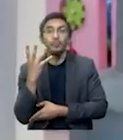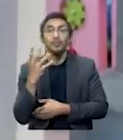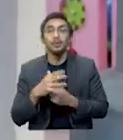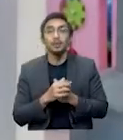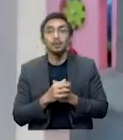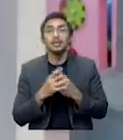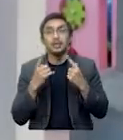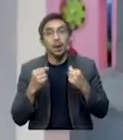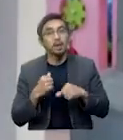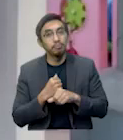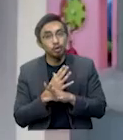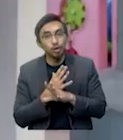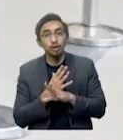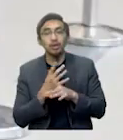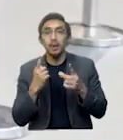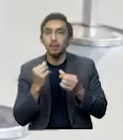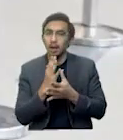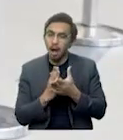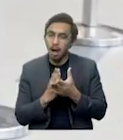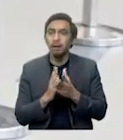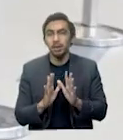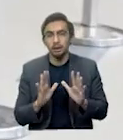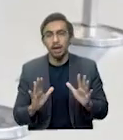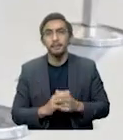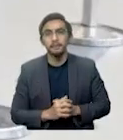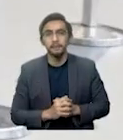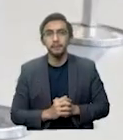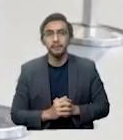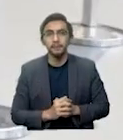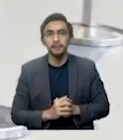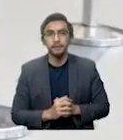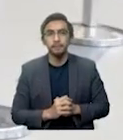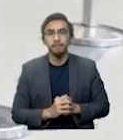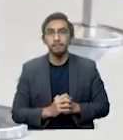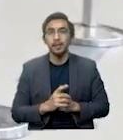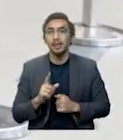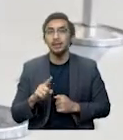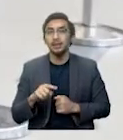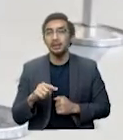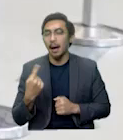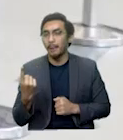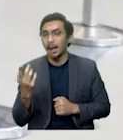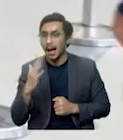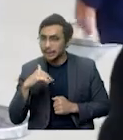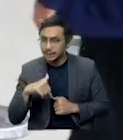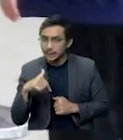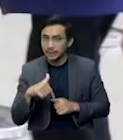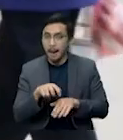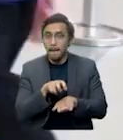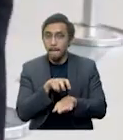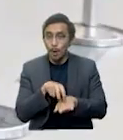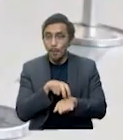dan juga Jawa Tengah. Dan juga pemirsa, memang untuk sampai hari ini memang para penumpang yang melakukan keberangkatan pun